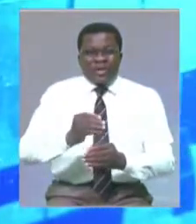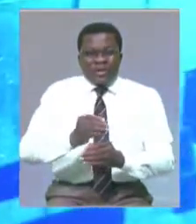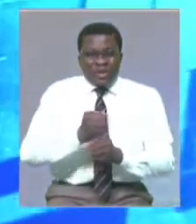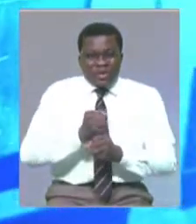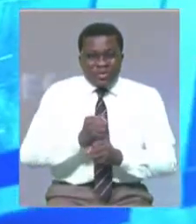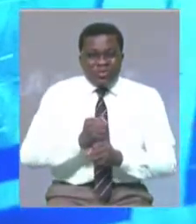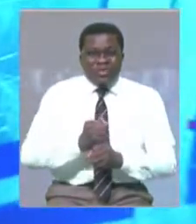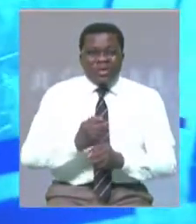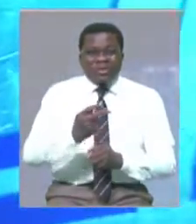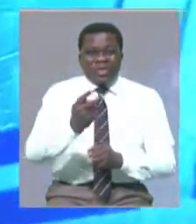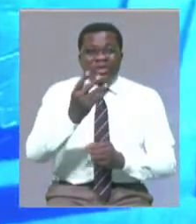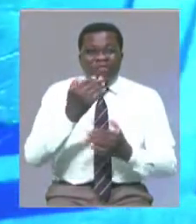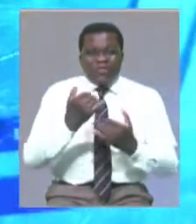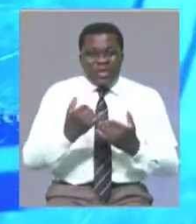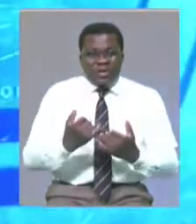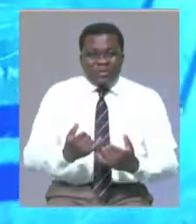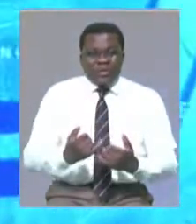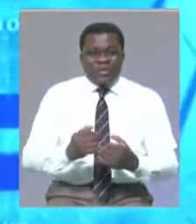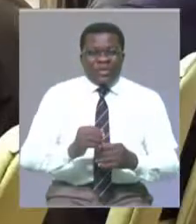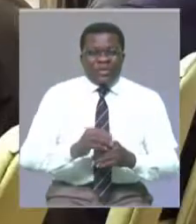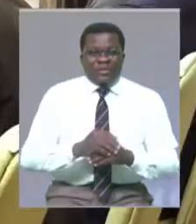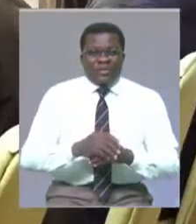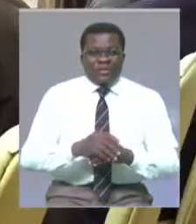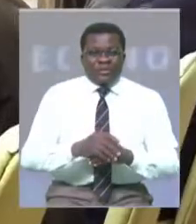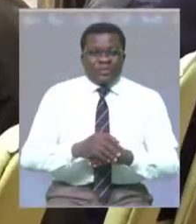signé Renaud Akapo et Brice Thiebozo.